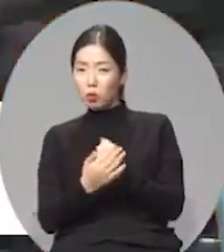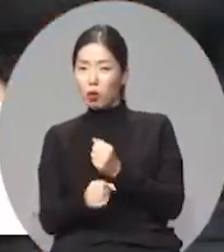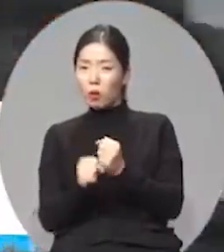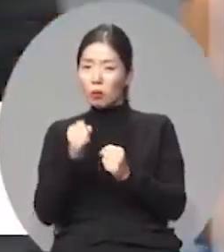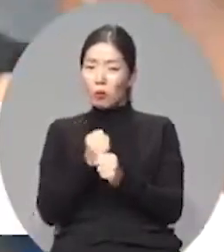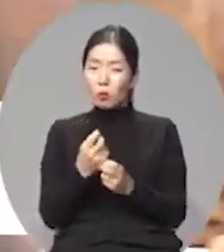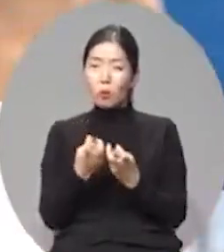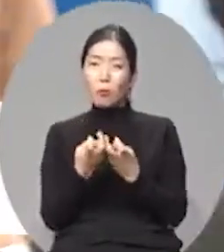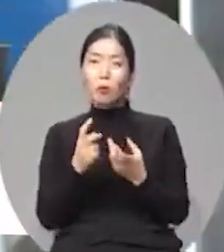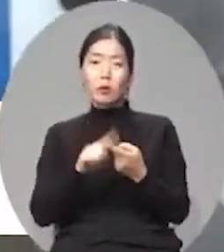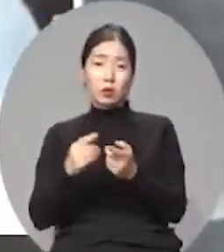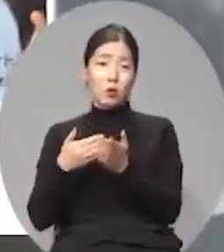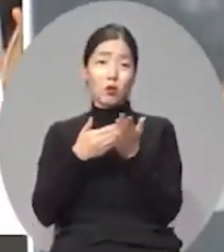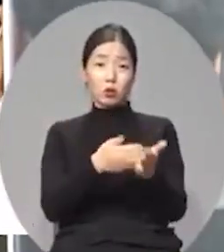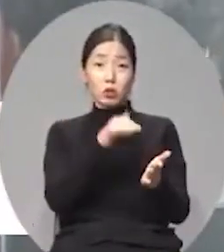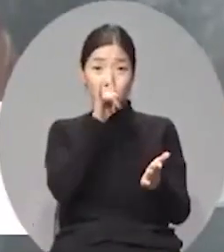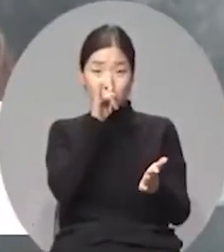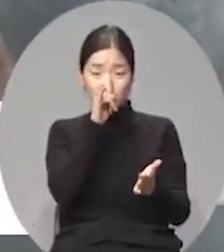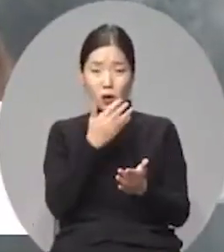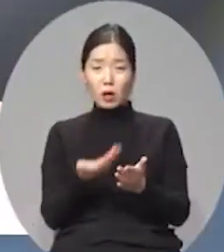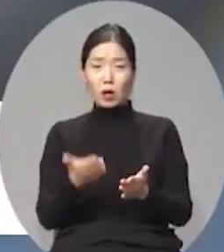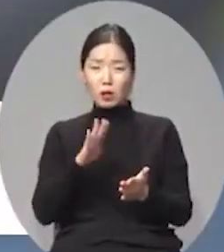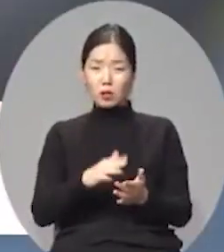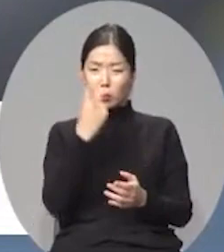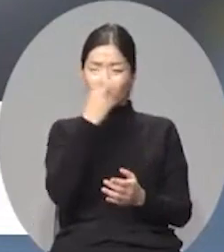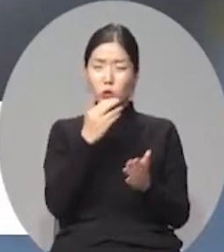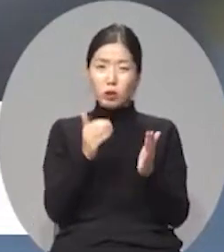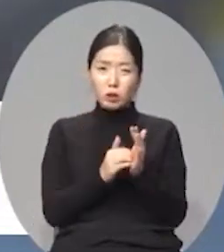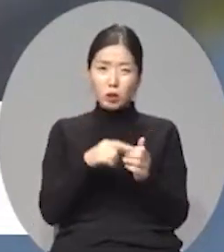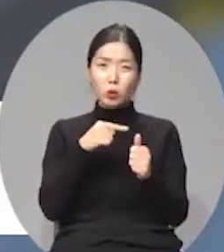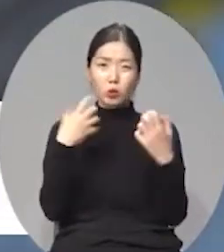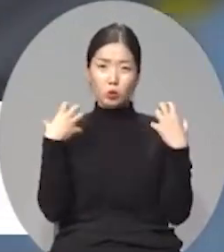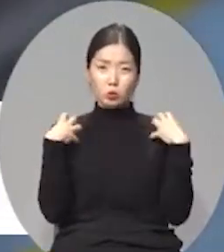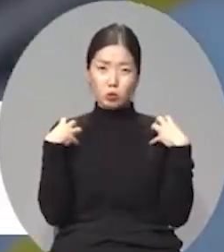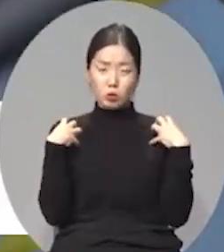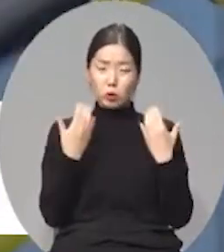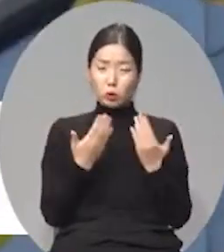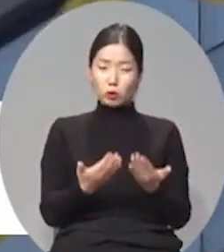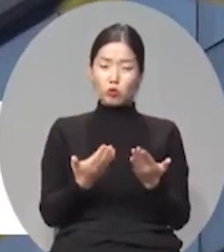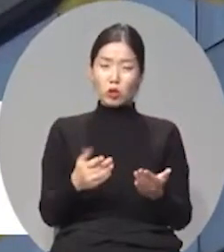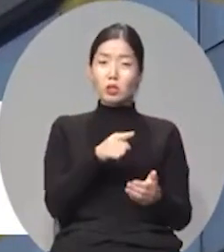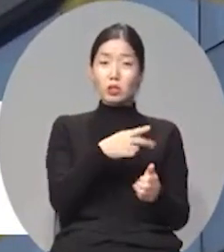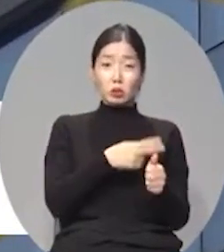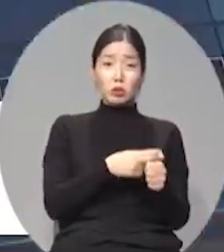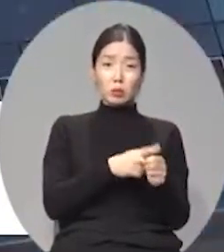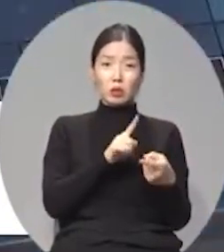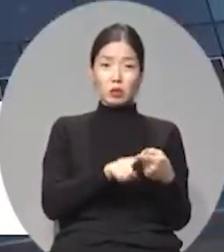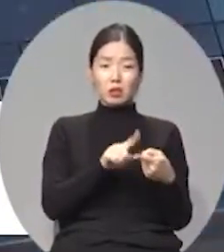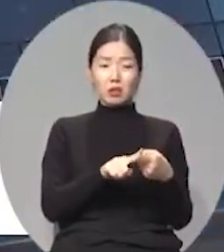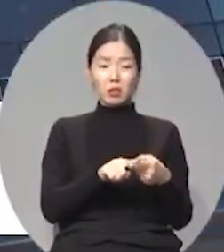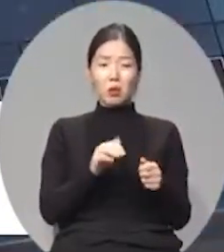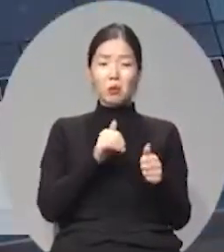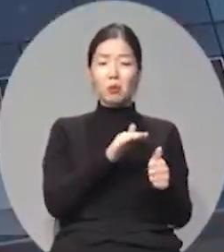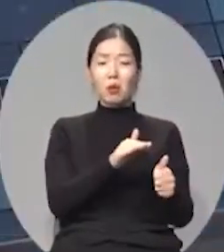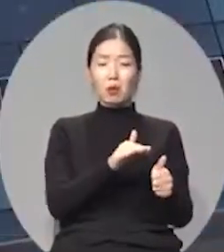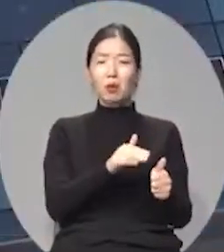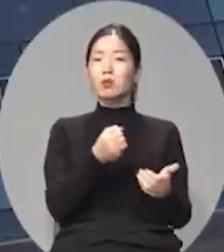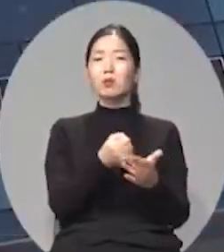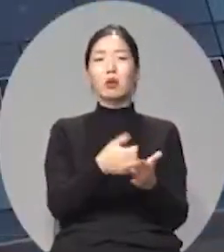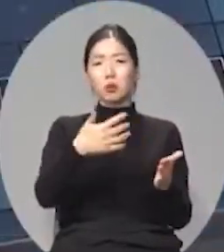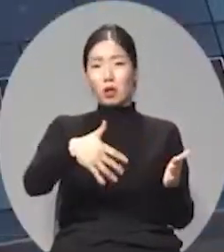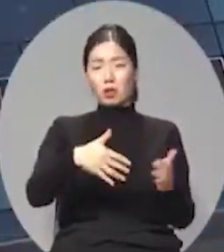등을 요구하고 있습니다. 하지만 자체 조사를 마친 도교육청은 휴직 중인 가해 교사에게는 인사 조치조차 하지 않고